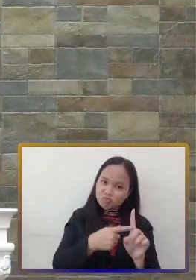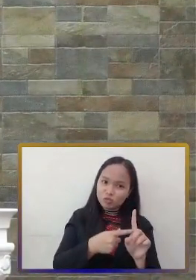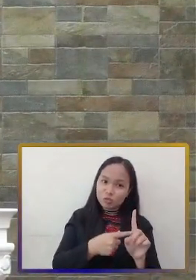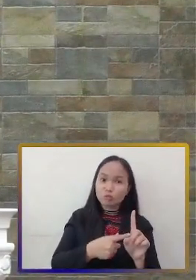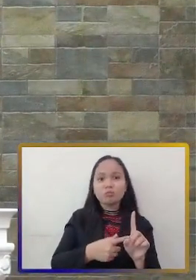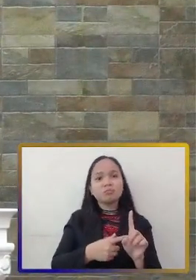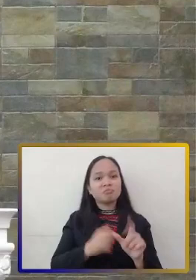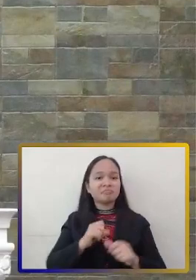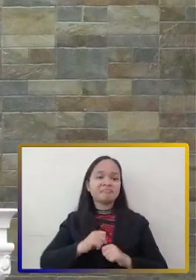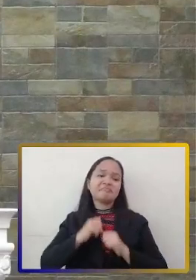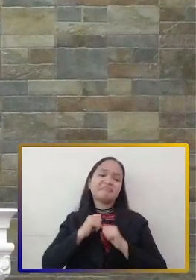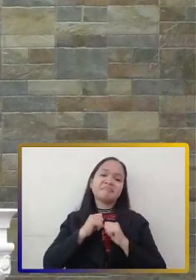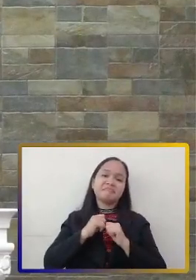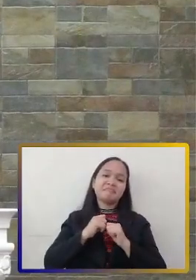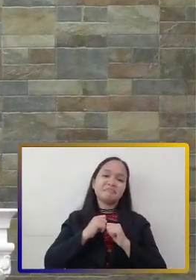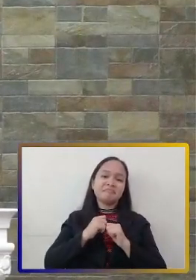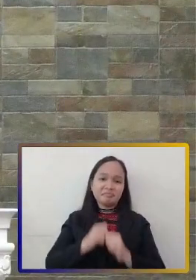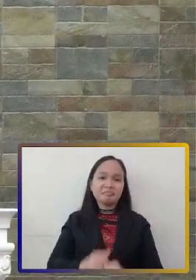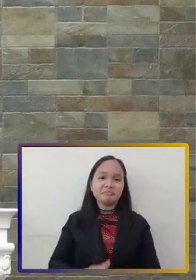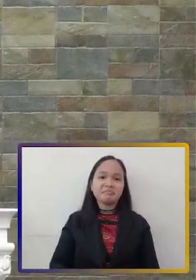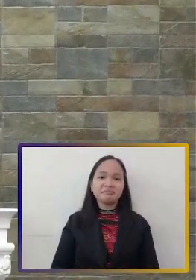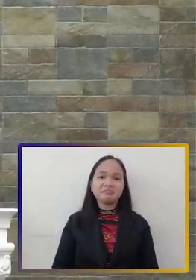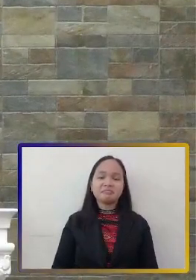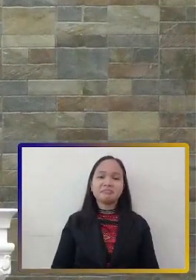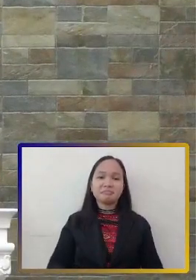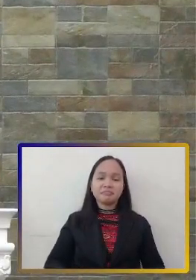Iba na. Iba na.